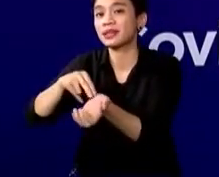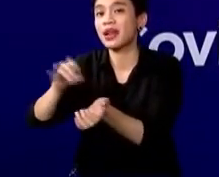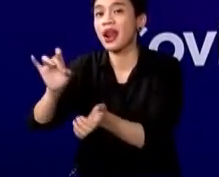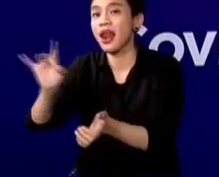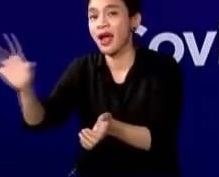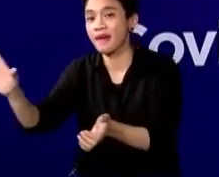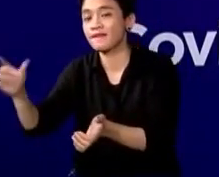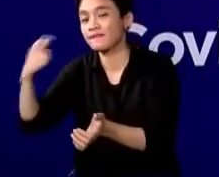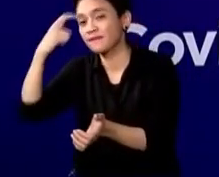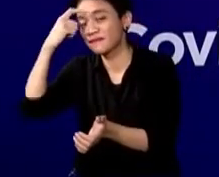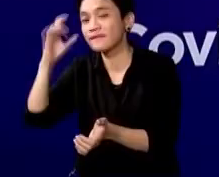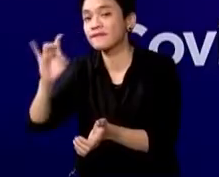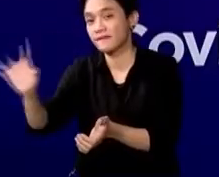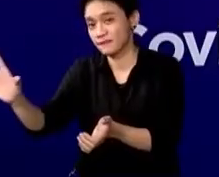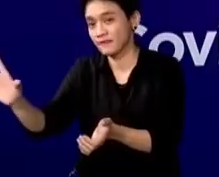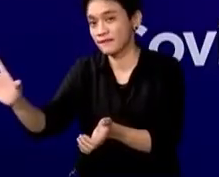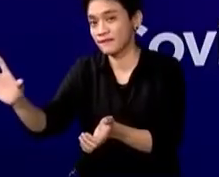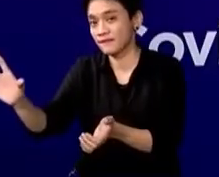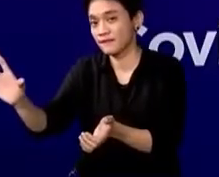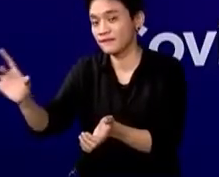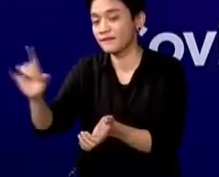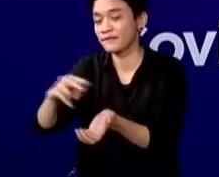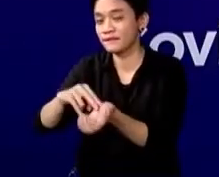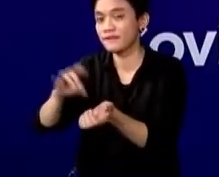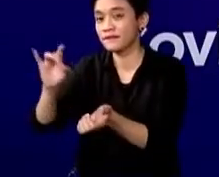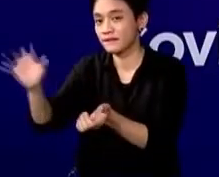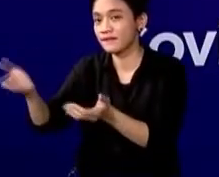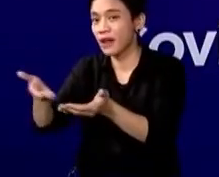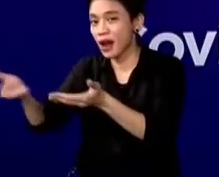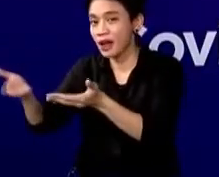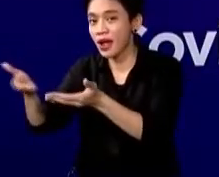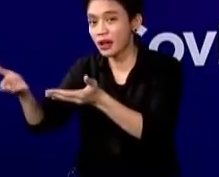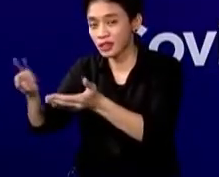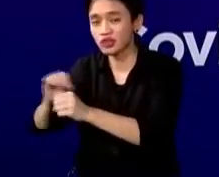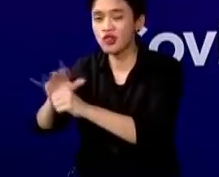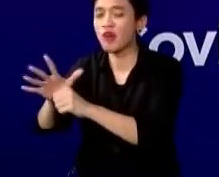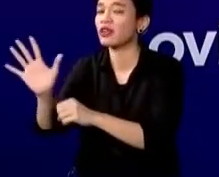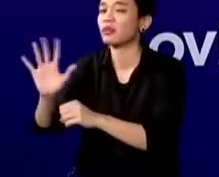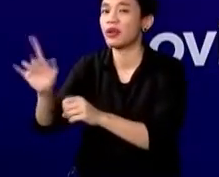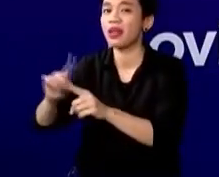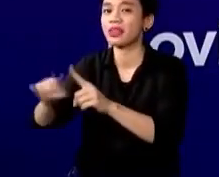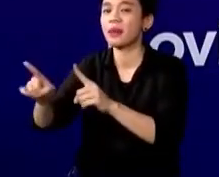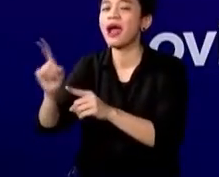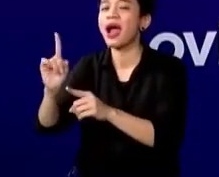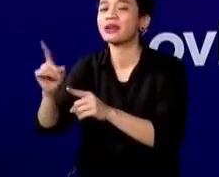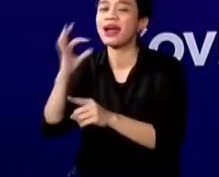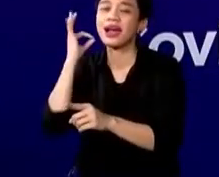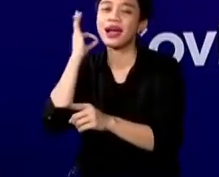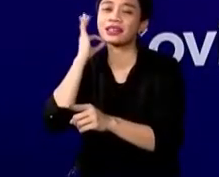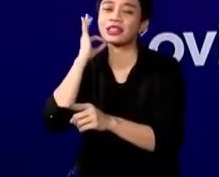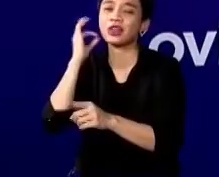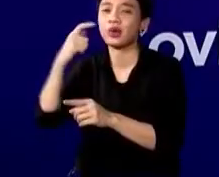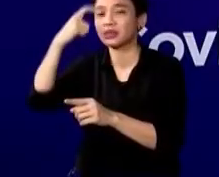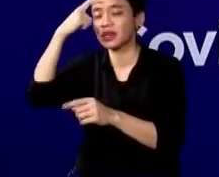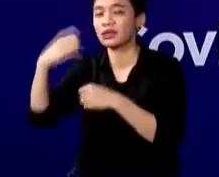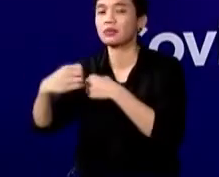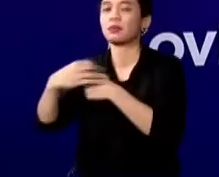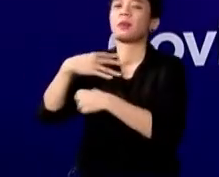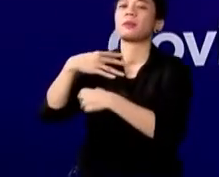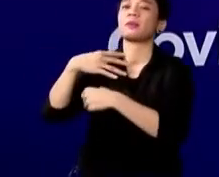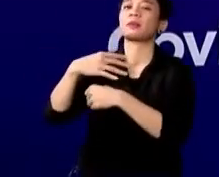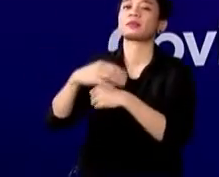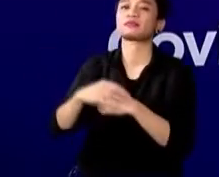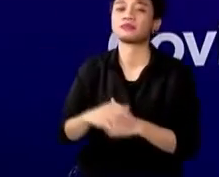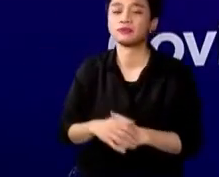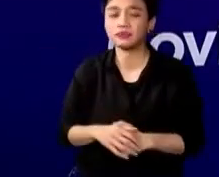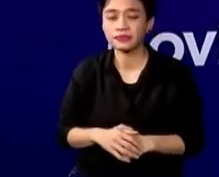penyakit lain dia juga punya risiko untuk terinfeksi kemudian juga faktor yang terjadi adalah komorbiditas